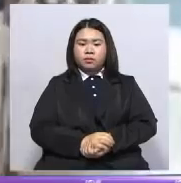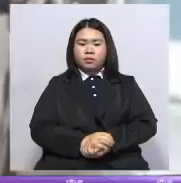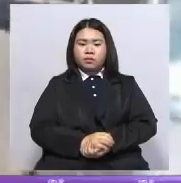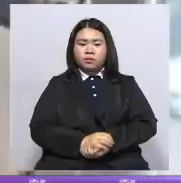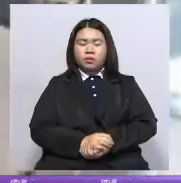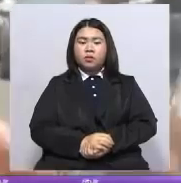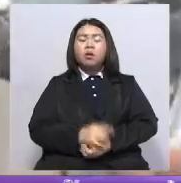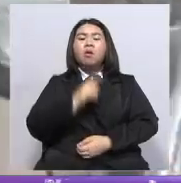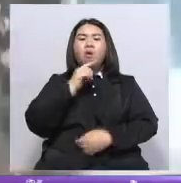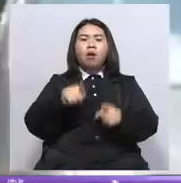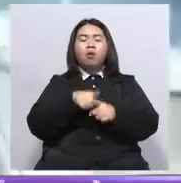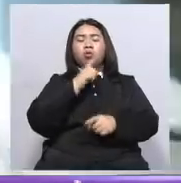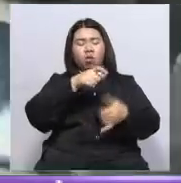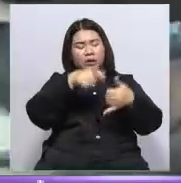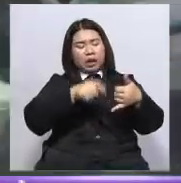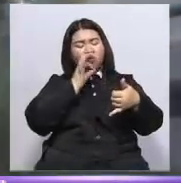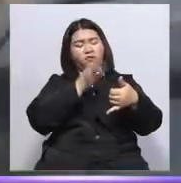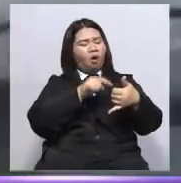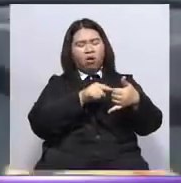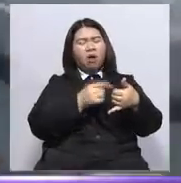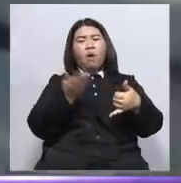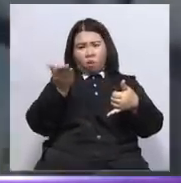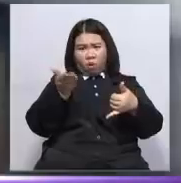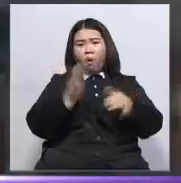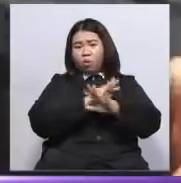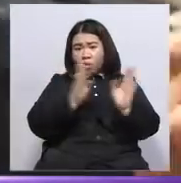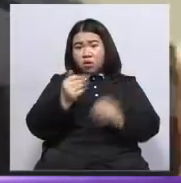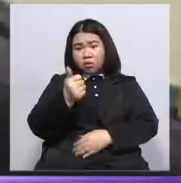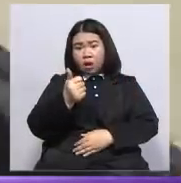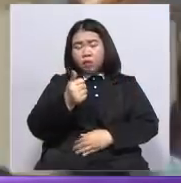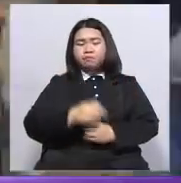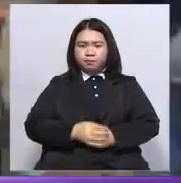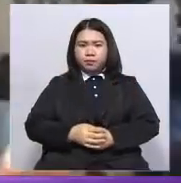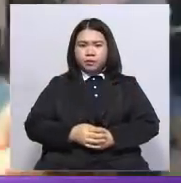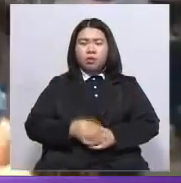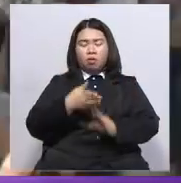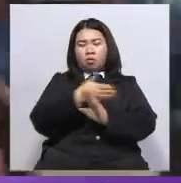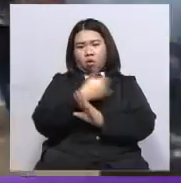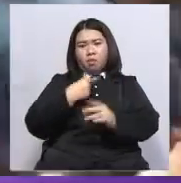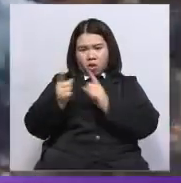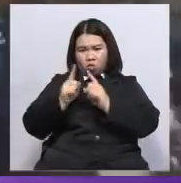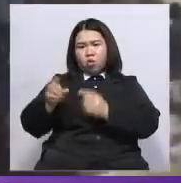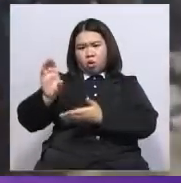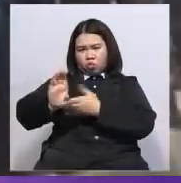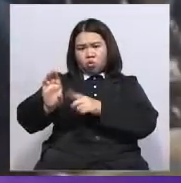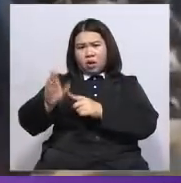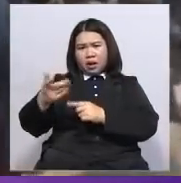ต่างๆนะคะเพราะว่าก่อนหน้านี้ก็ได้มีการพูดคุยกับทางด้านคณะกองทุนฟื้นฟูไปแล้ว